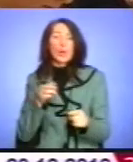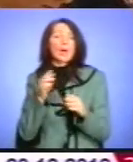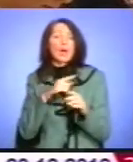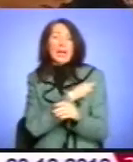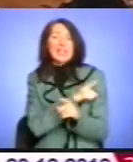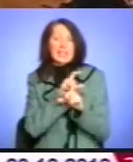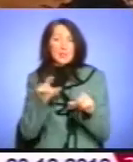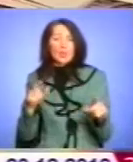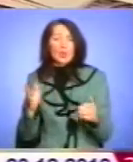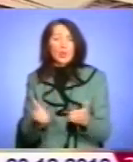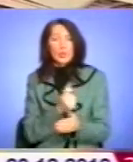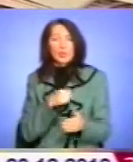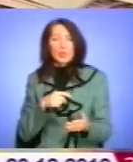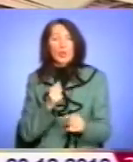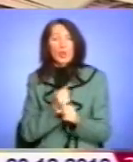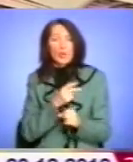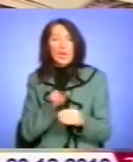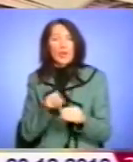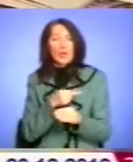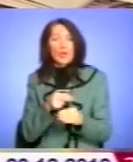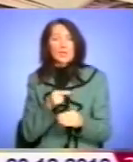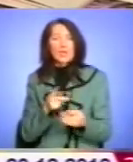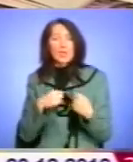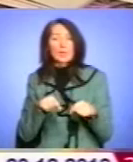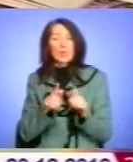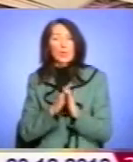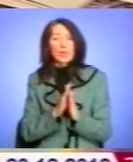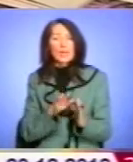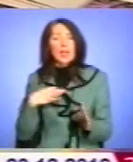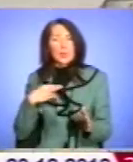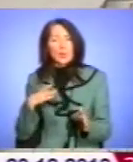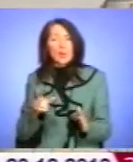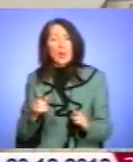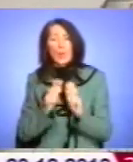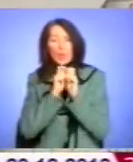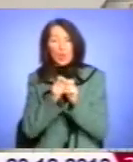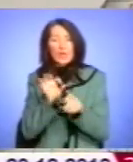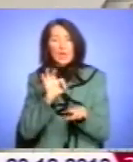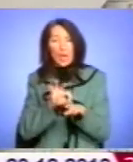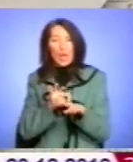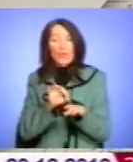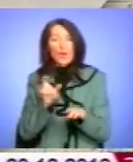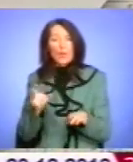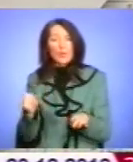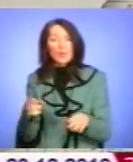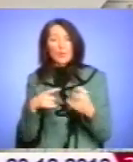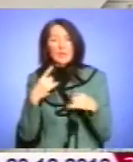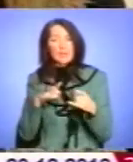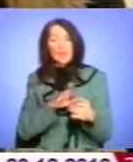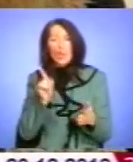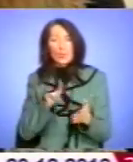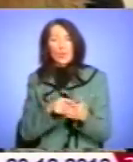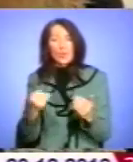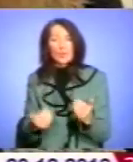успішно пройти лікування. Організатори просять небайдужих подарувати хворим телевізор, не обов'язково новий, щоб